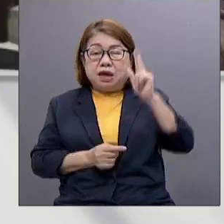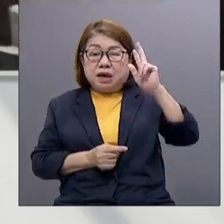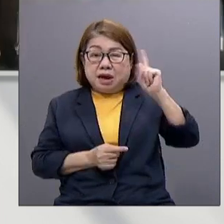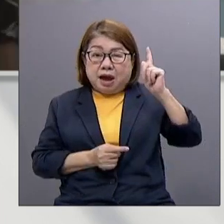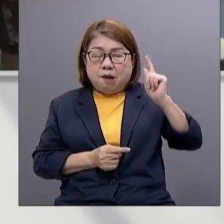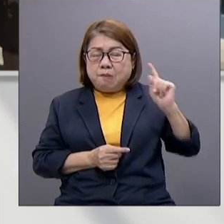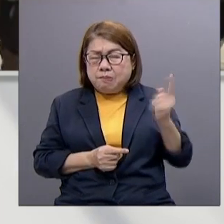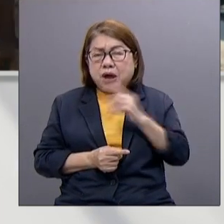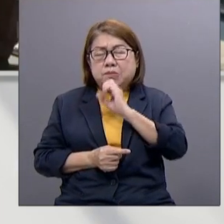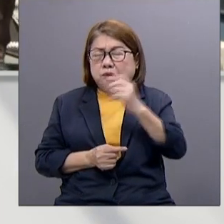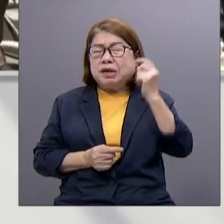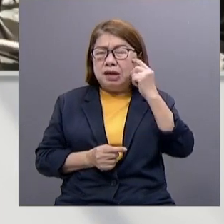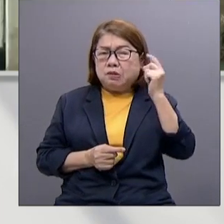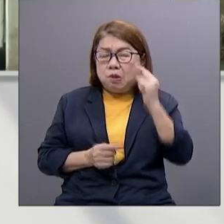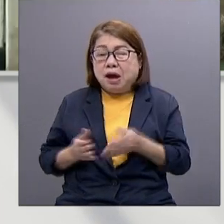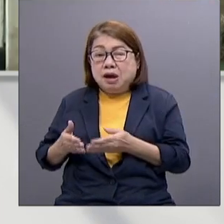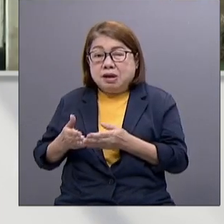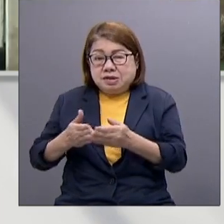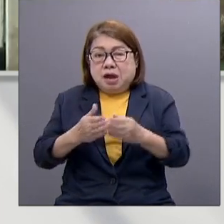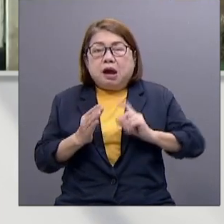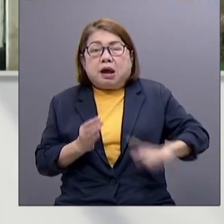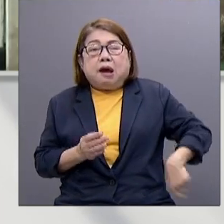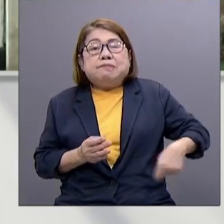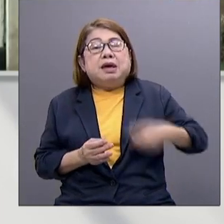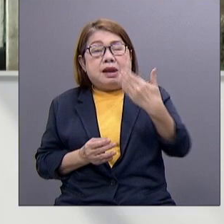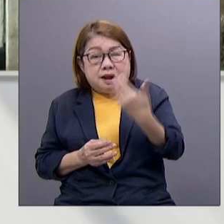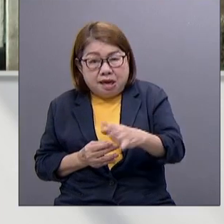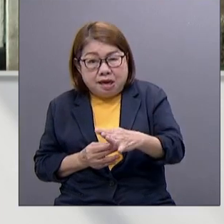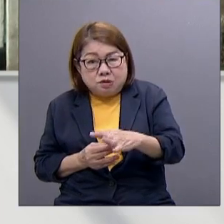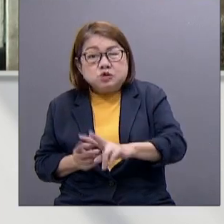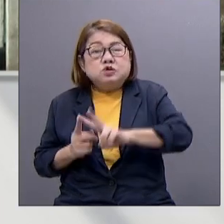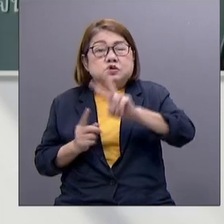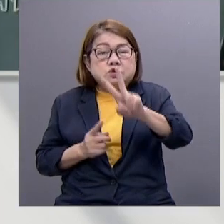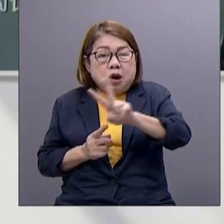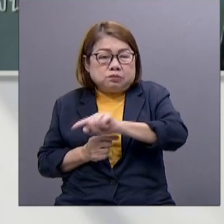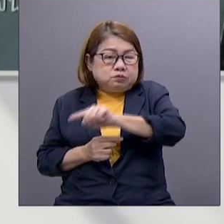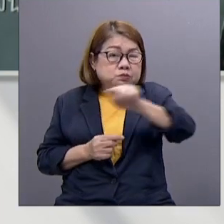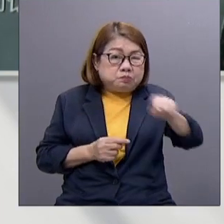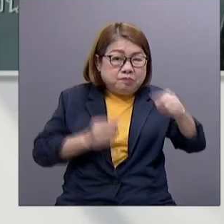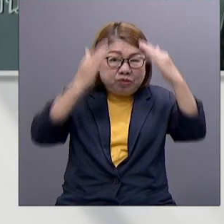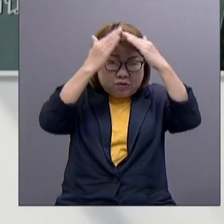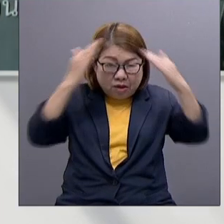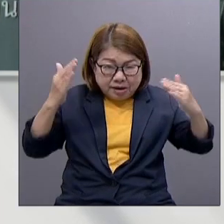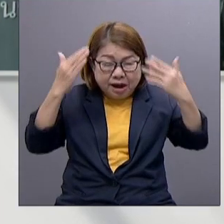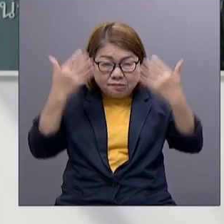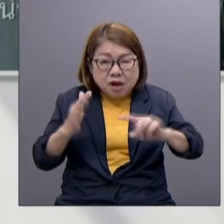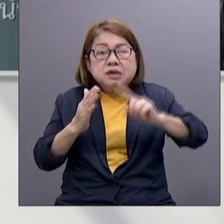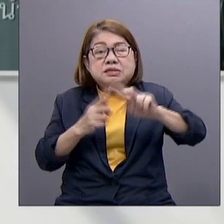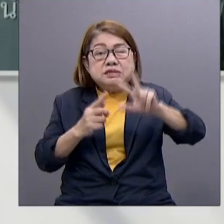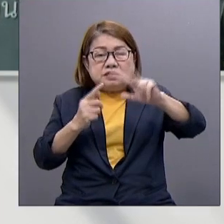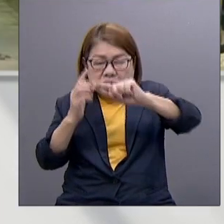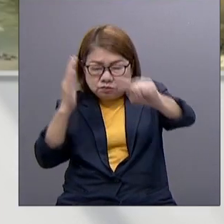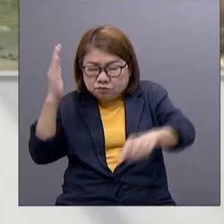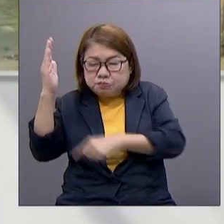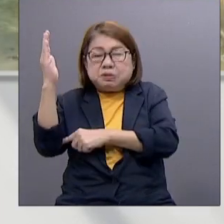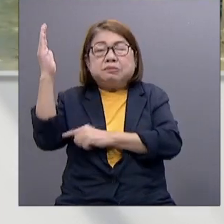การสันนิษฐานว่าเรือไปที่กัมพูชามาก่อนไปเวียดนามแล้วก็วกกลับมาที่ทะเลทางตอนใต้ของไทยมันเป็นไปไม่ได้ค่ะ